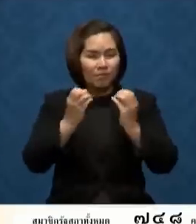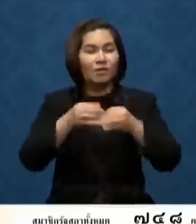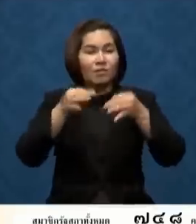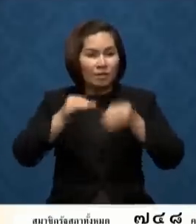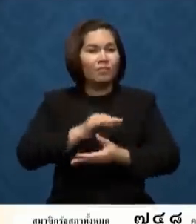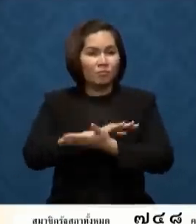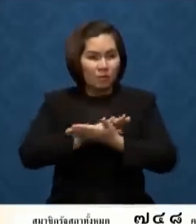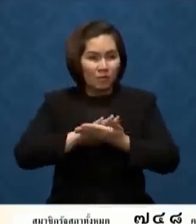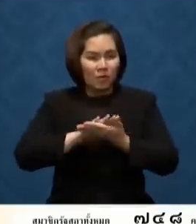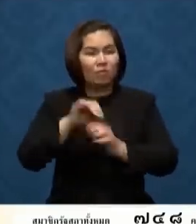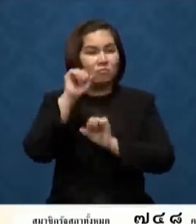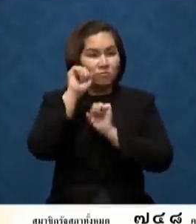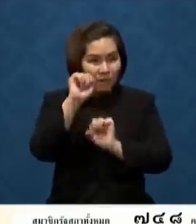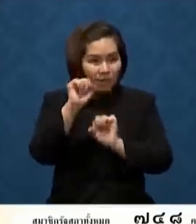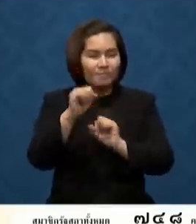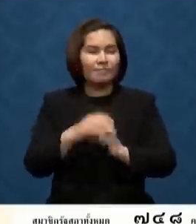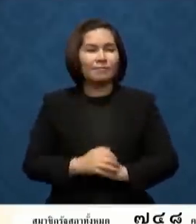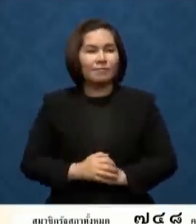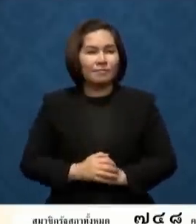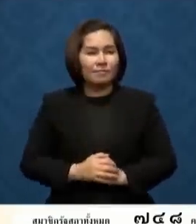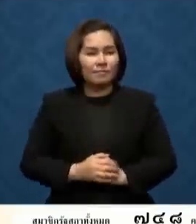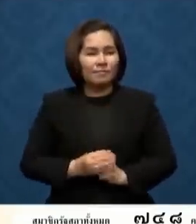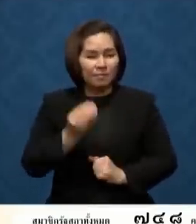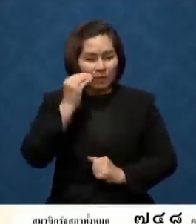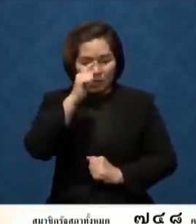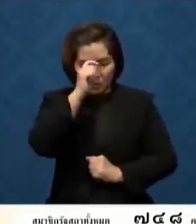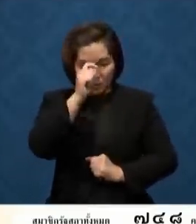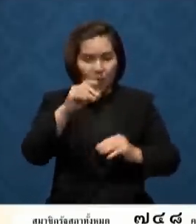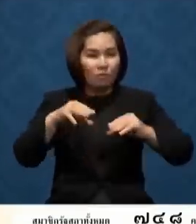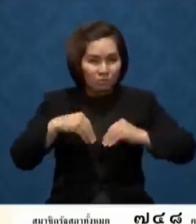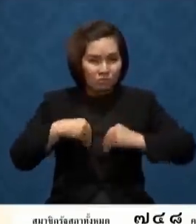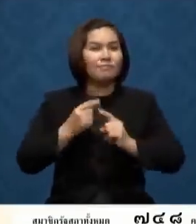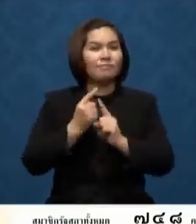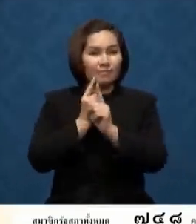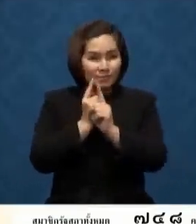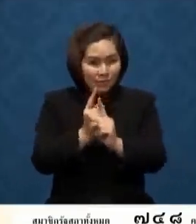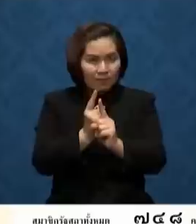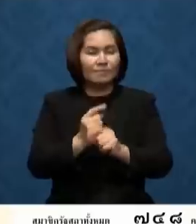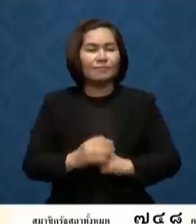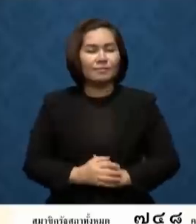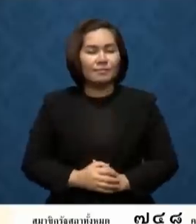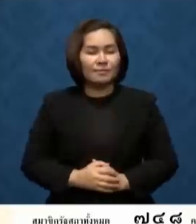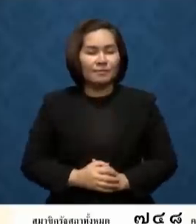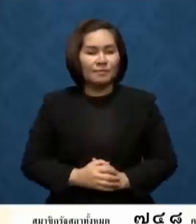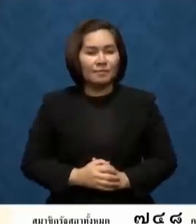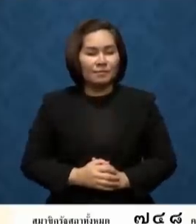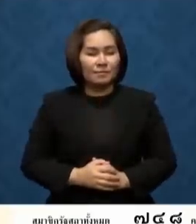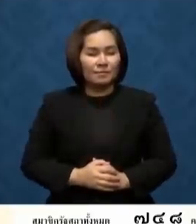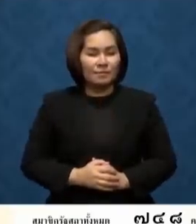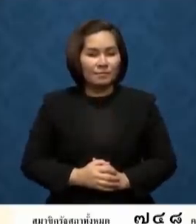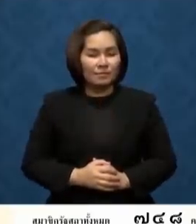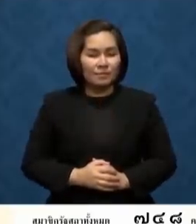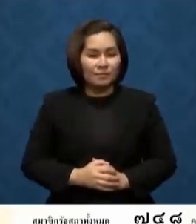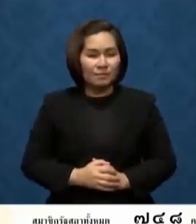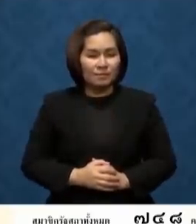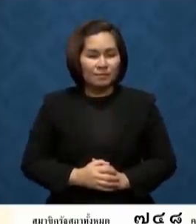ก็ได้เคารพในกติกาของสภาคือไม่